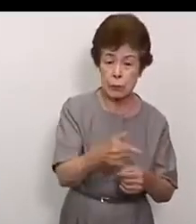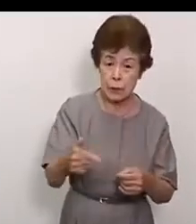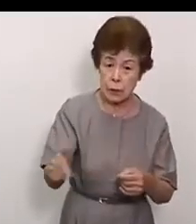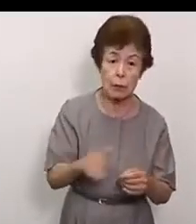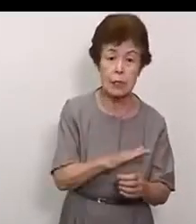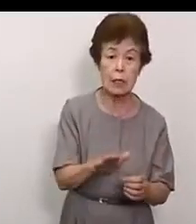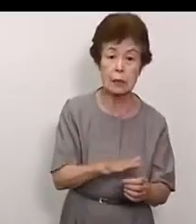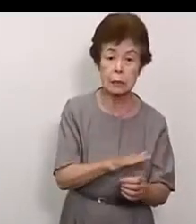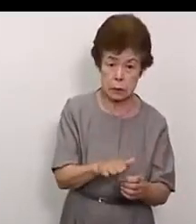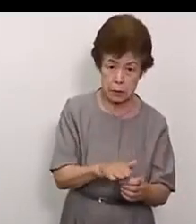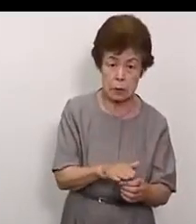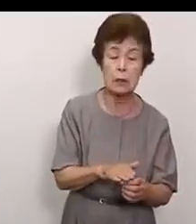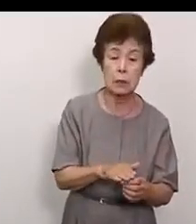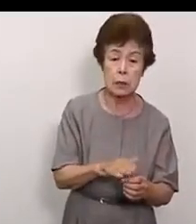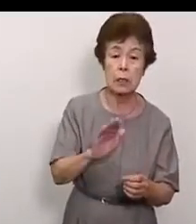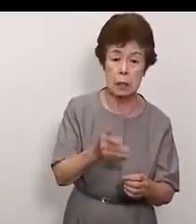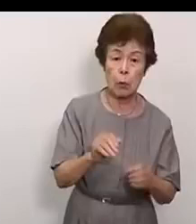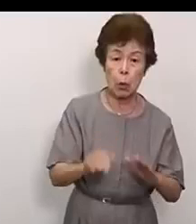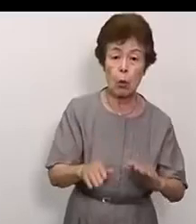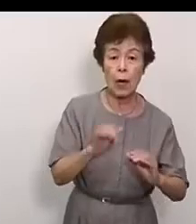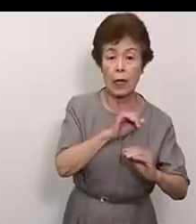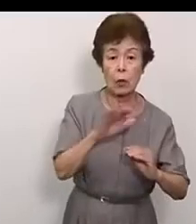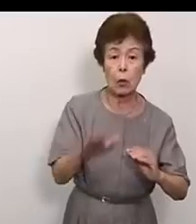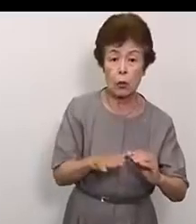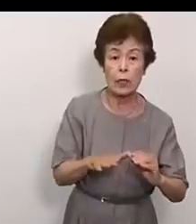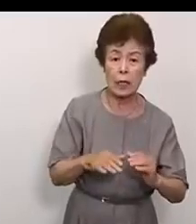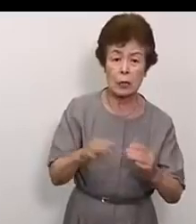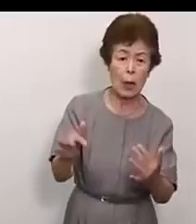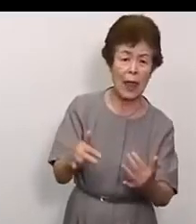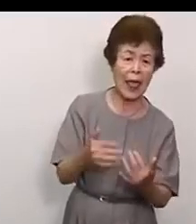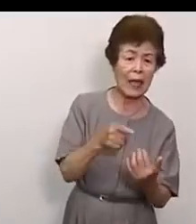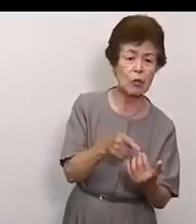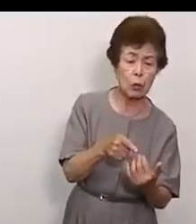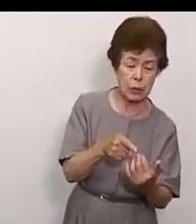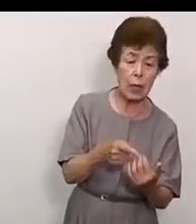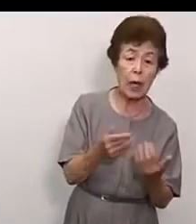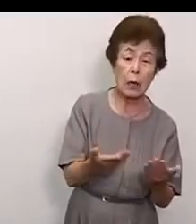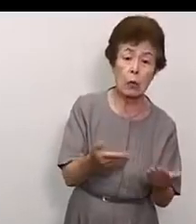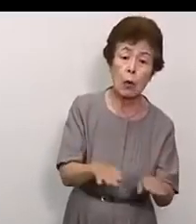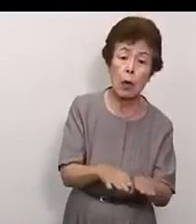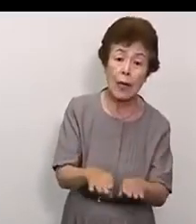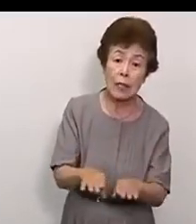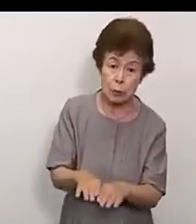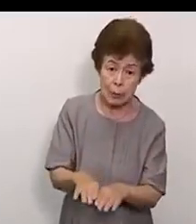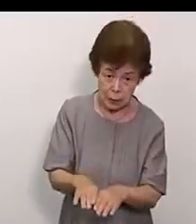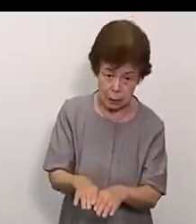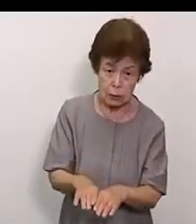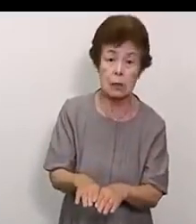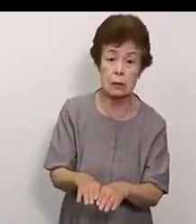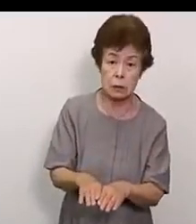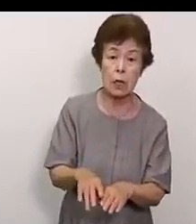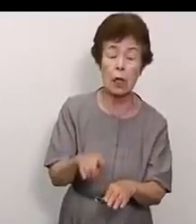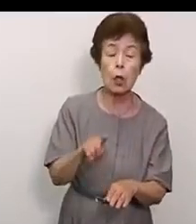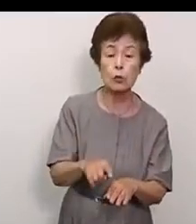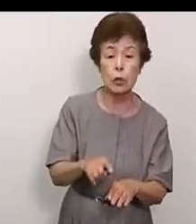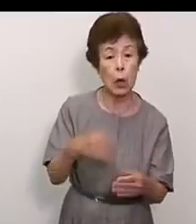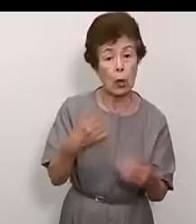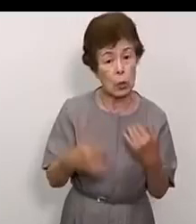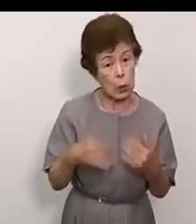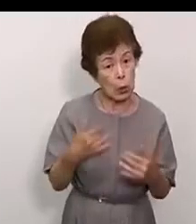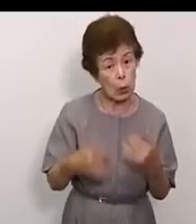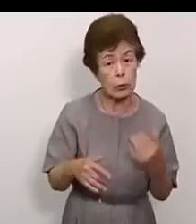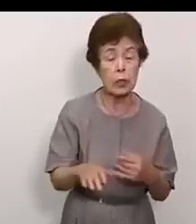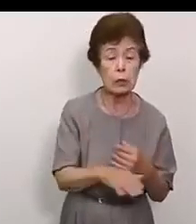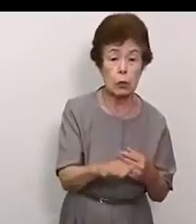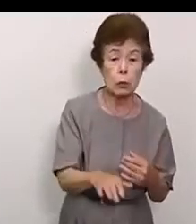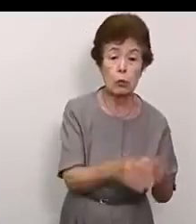ども、今回このコロナの影響で学校がお休みになったりして、それをすごくこう喜んでいる子どもたちも